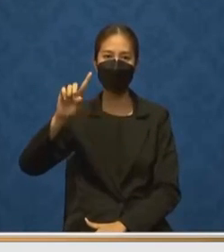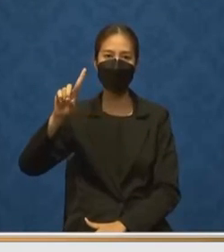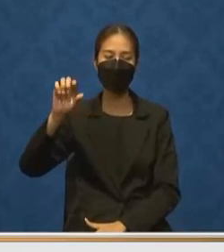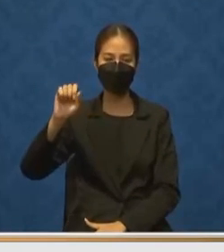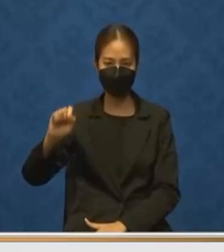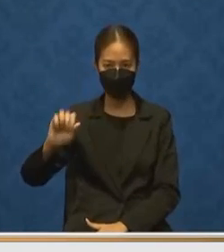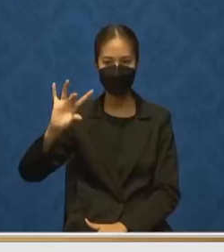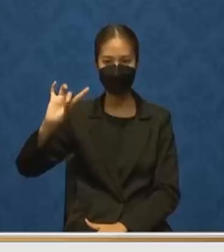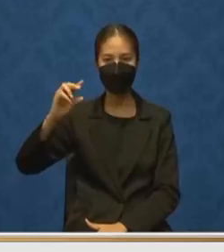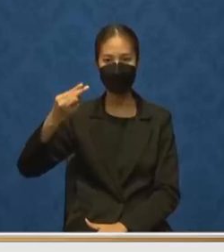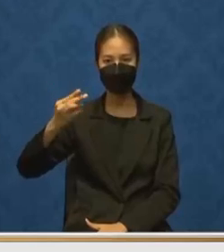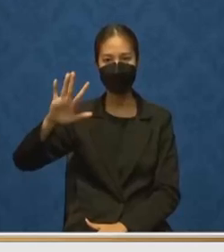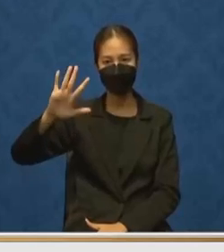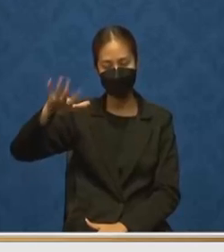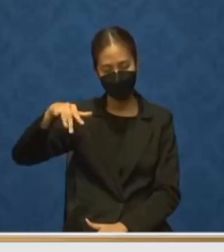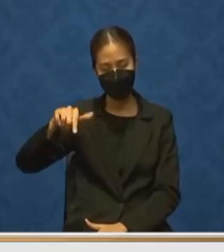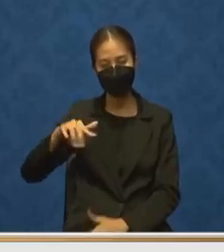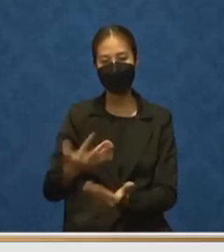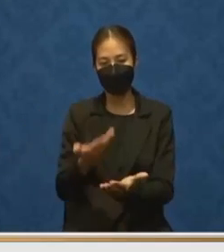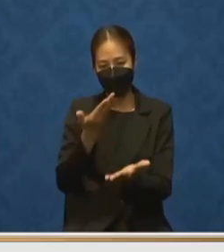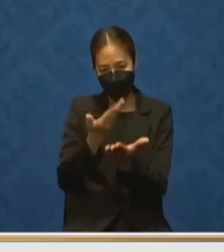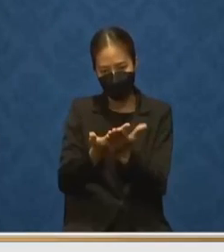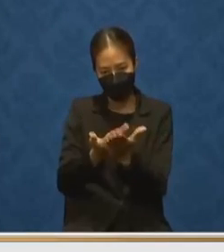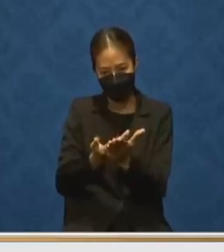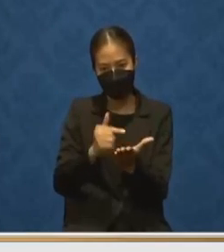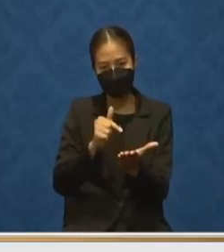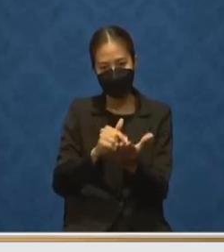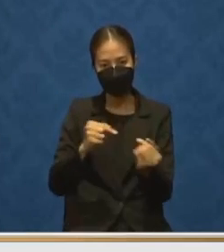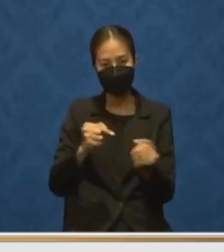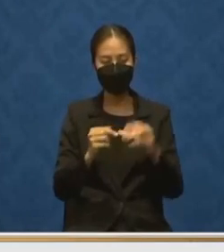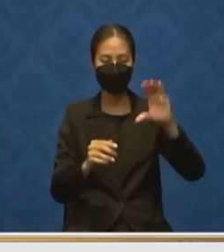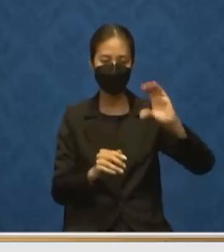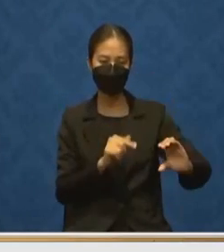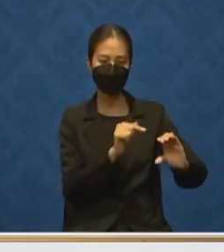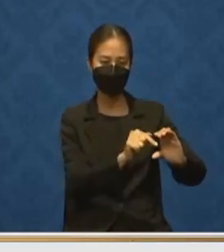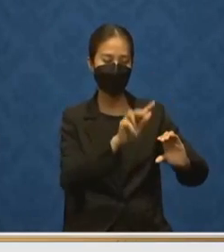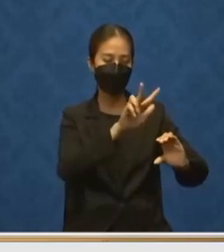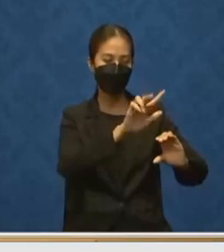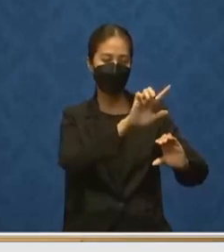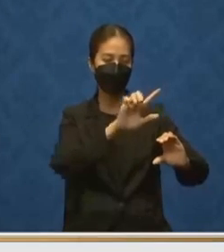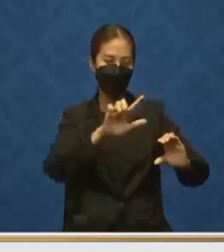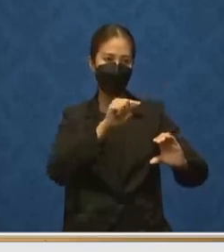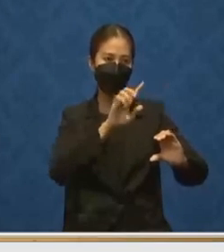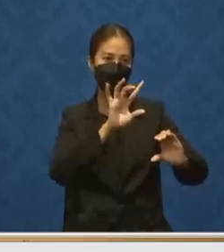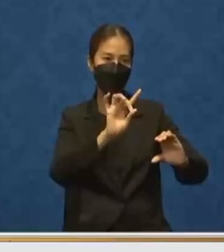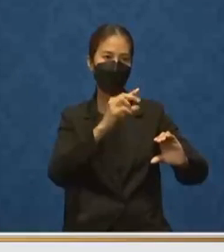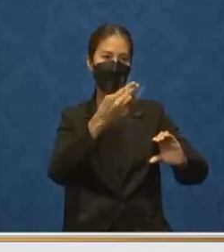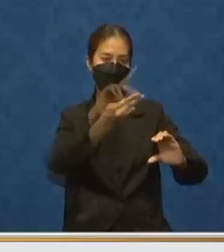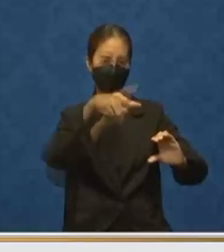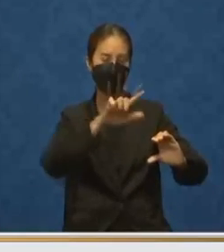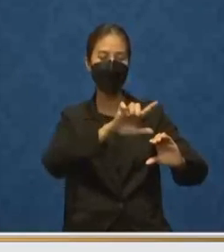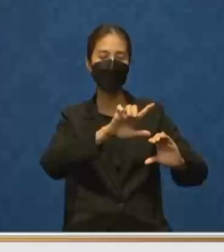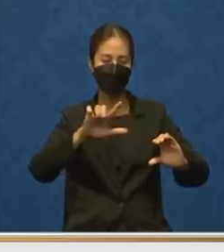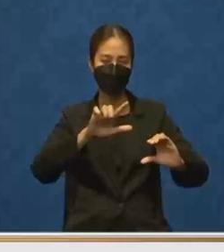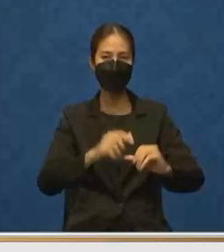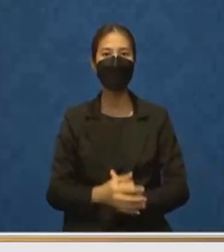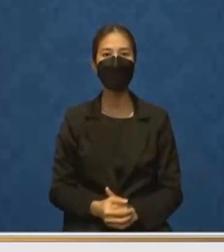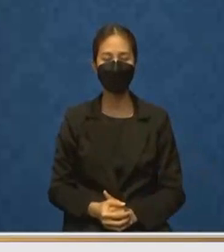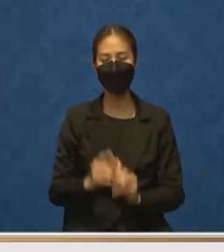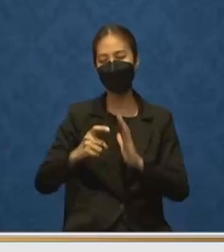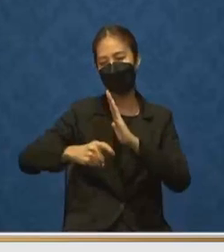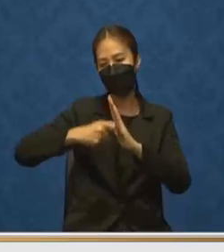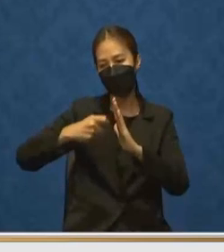3,185,000 บาทสำหรับเป็นค่าใช้จ่ายของหน่วยรับงบประมาณเป็นจำนวน 3,185,000 ล้านบาทนะครับเหตุผ